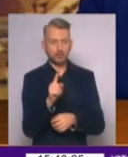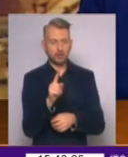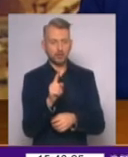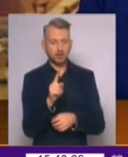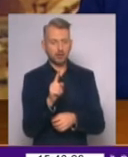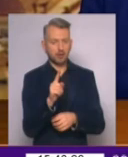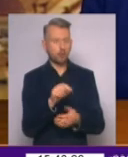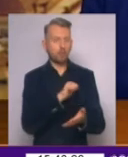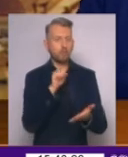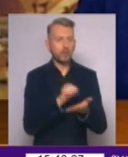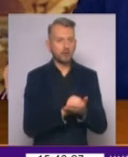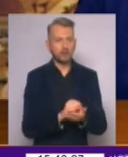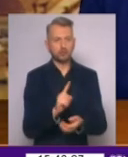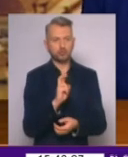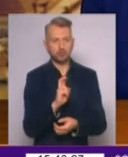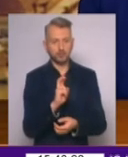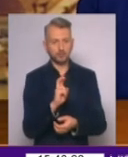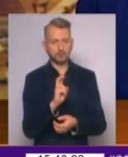правоустанавлюючого документа для того, щоб